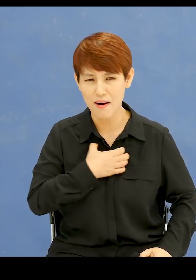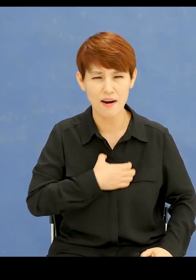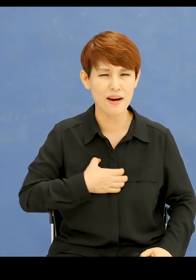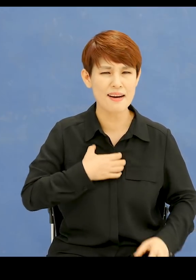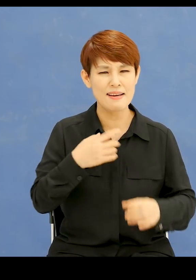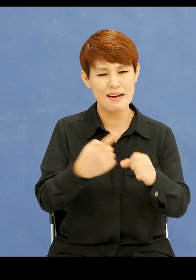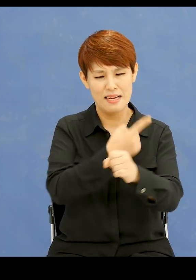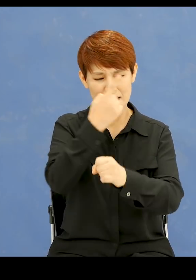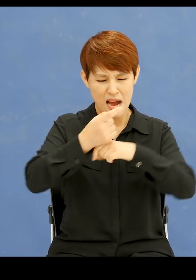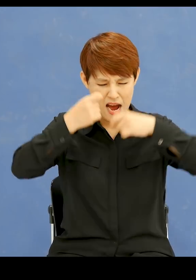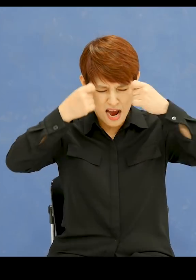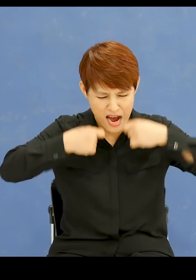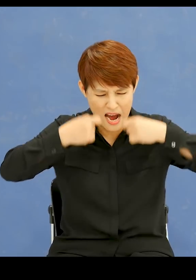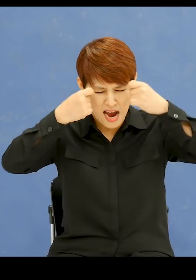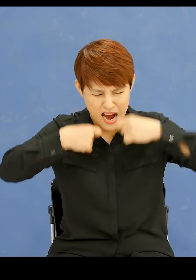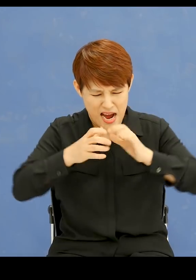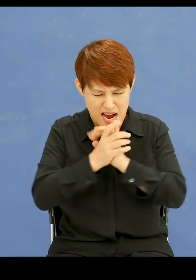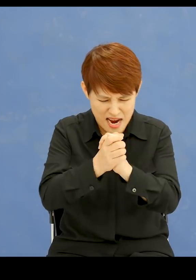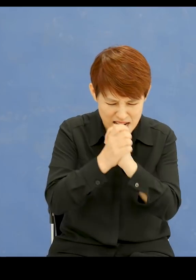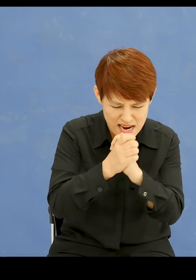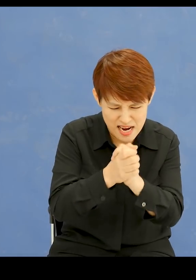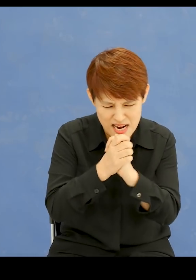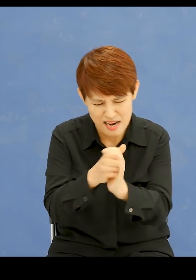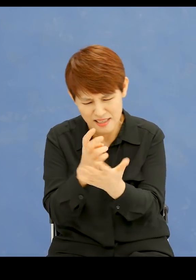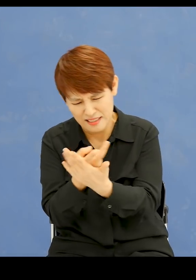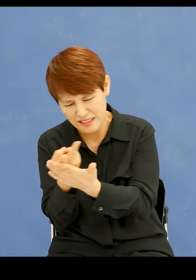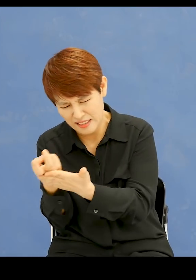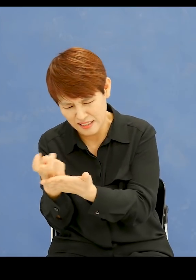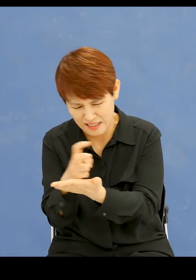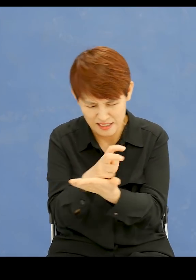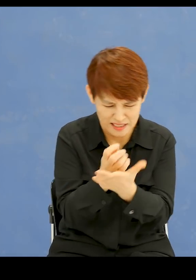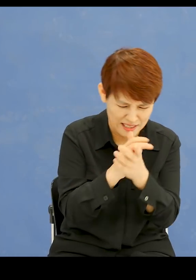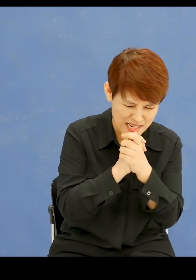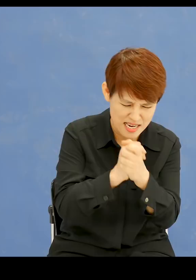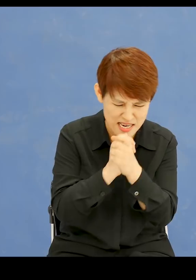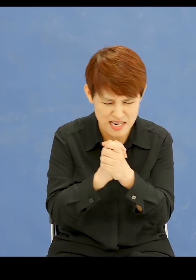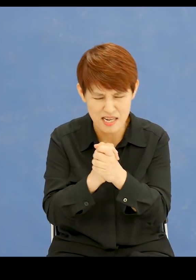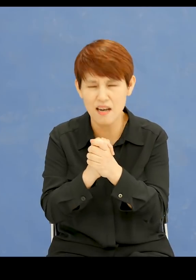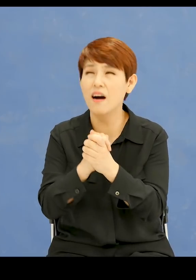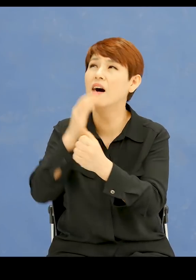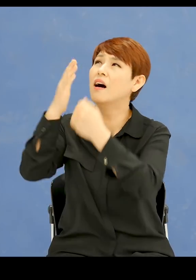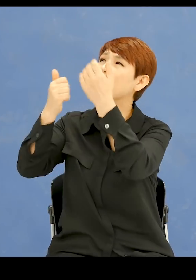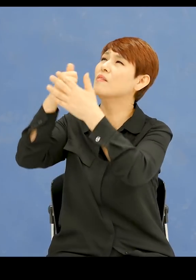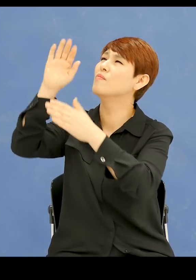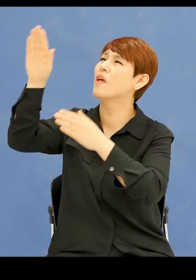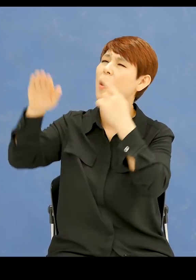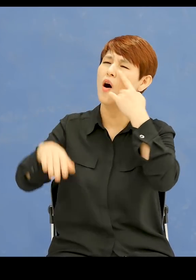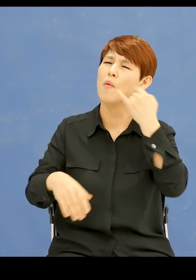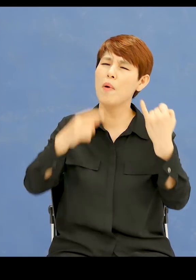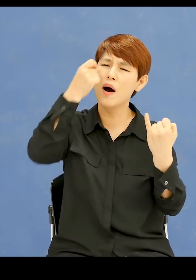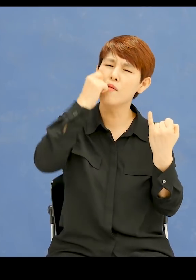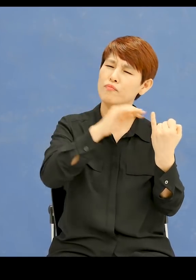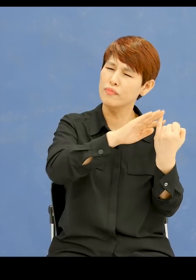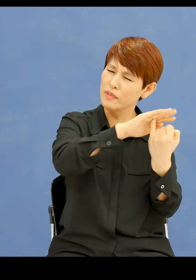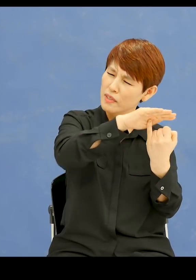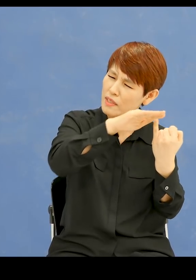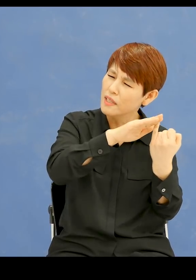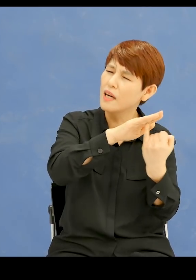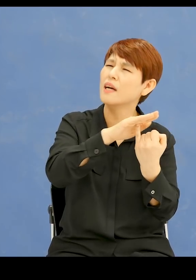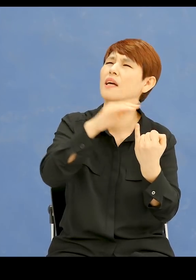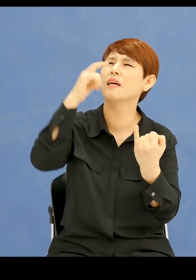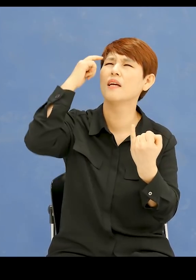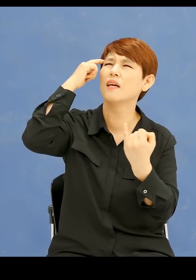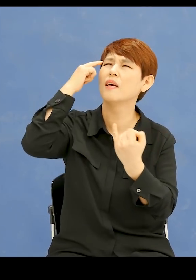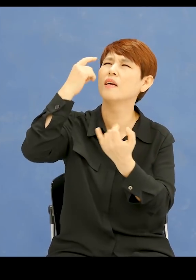거의 1시간을 콧물을 빼면서 막 떼굴떼굴 굴러다니면서 하나님 우리 어머니 불쌍히 여겨주세요. 네. 우리